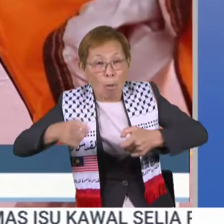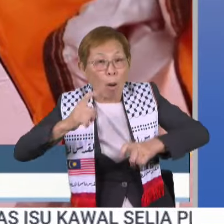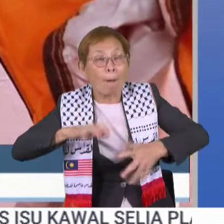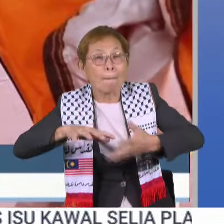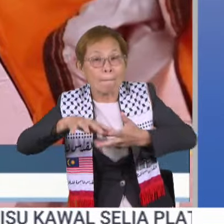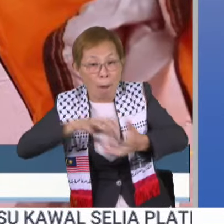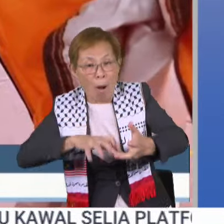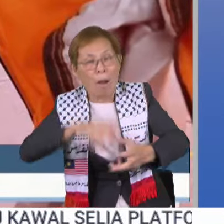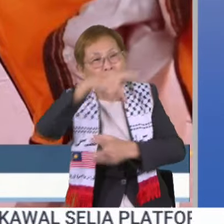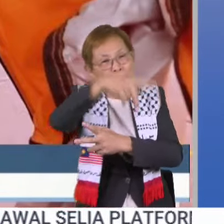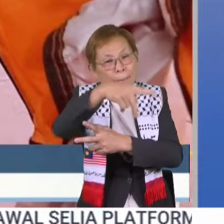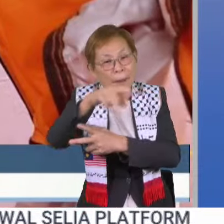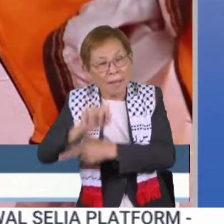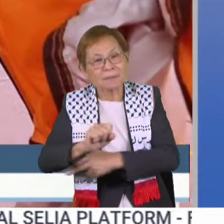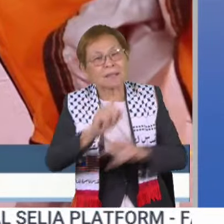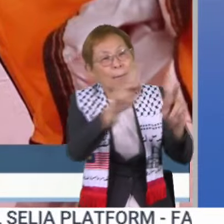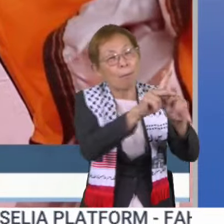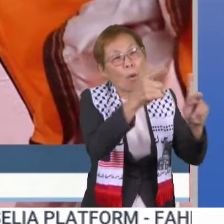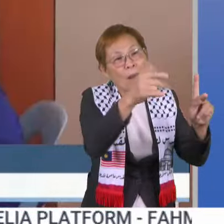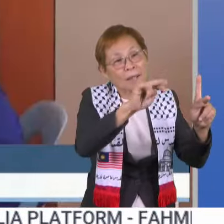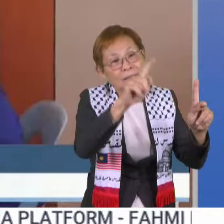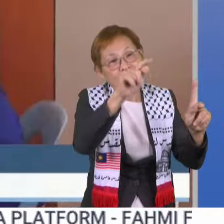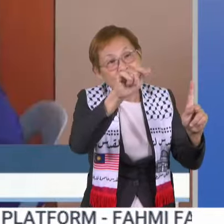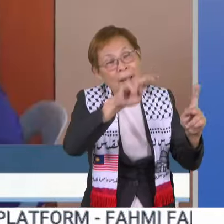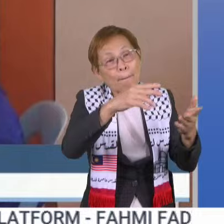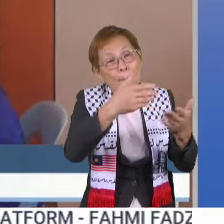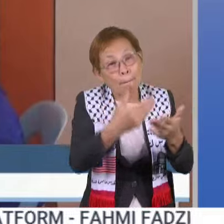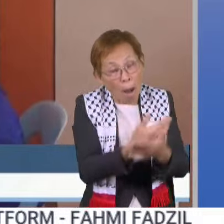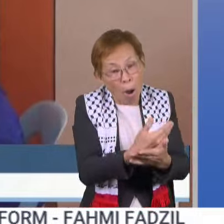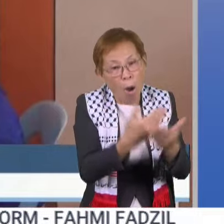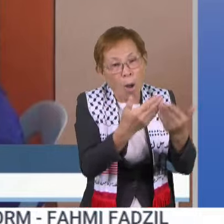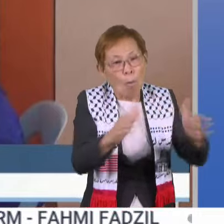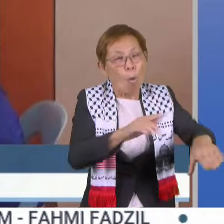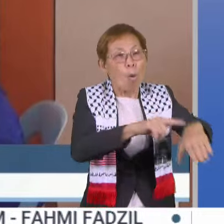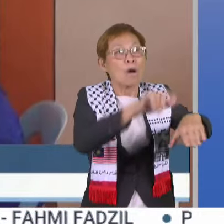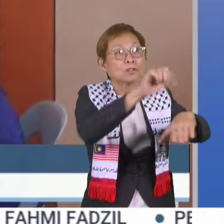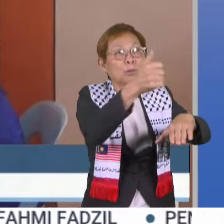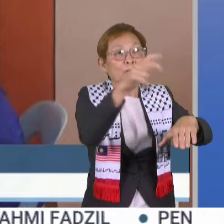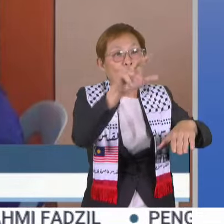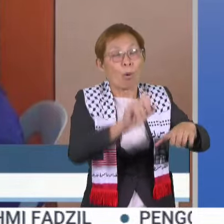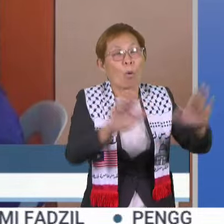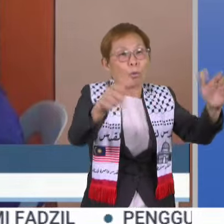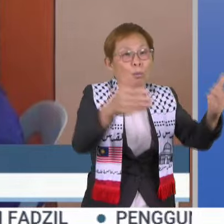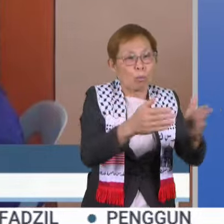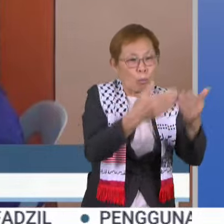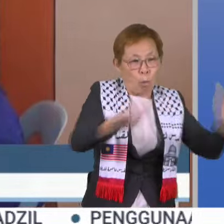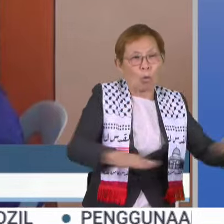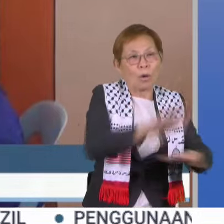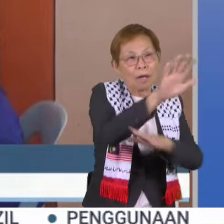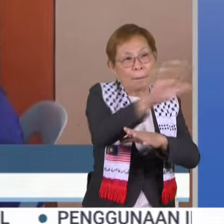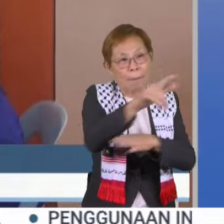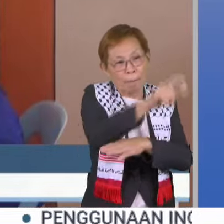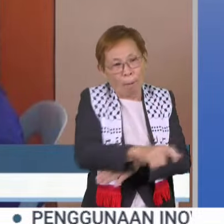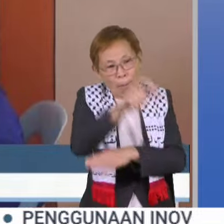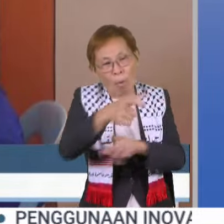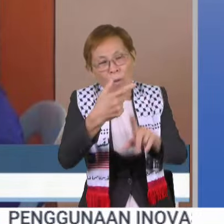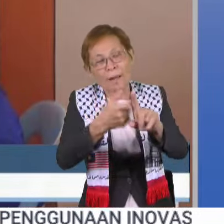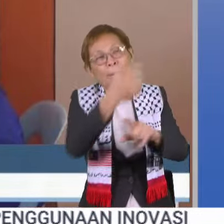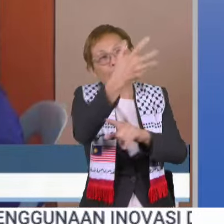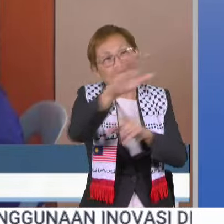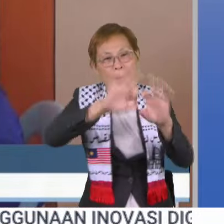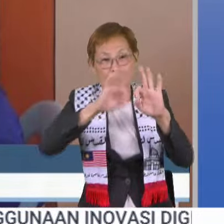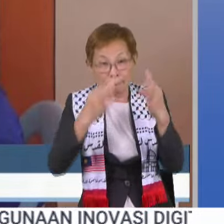dewan serbaguna Kampung Lintang baru yang telah dibuka pada pukul 1030 malam tadi menempatkan 55 penduduk daripada